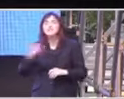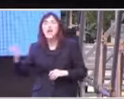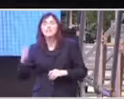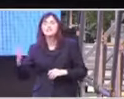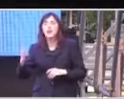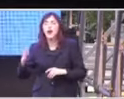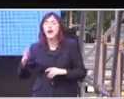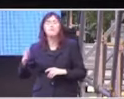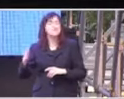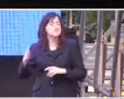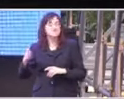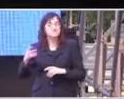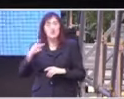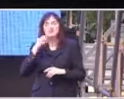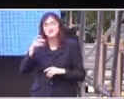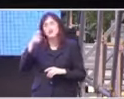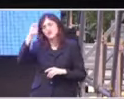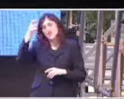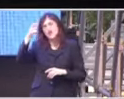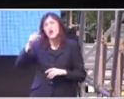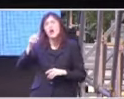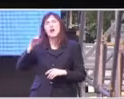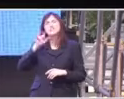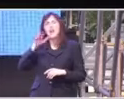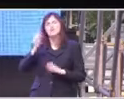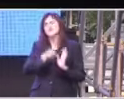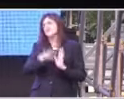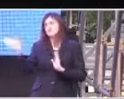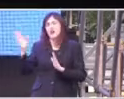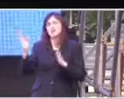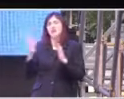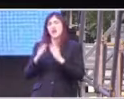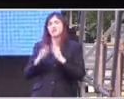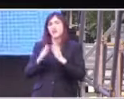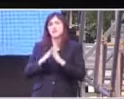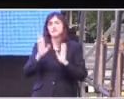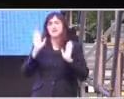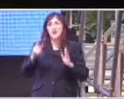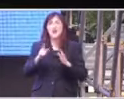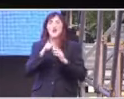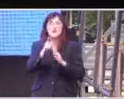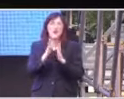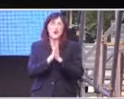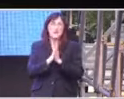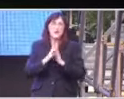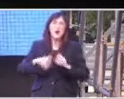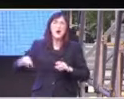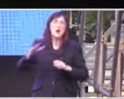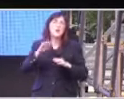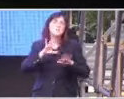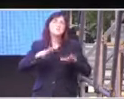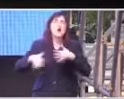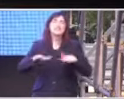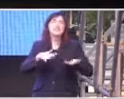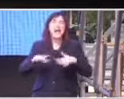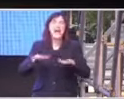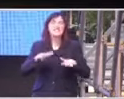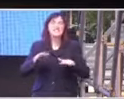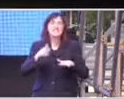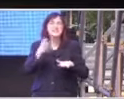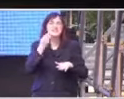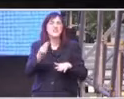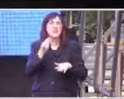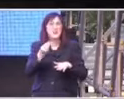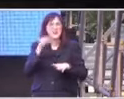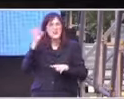moderati votate uno che ha preso e ha mandato a casa draghi per portare la meloni e a